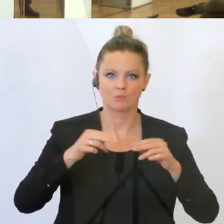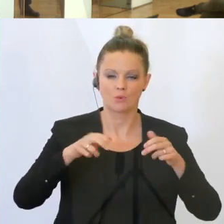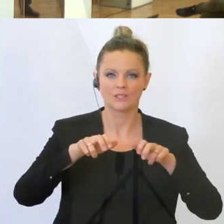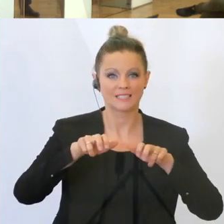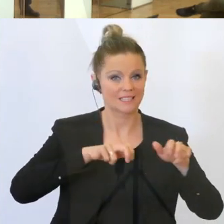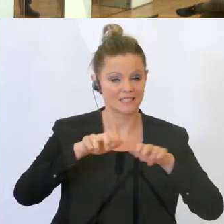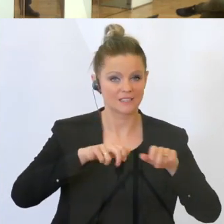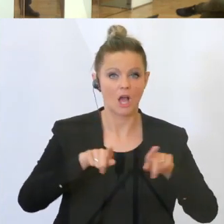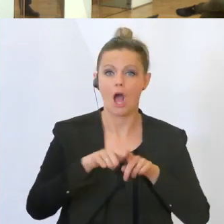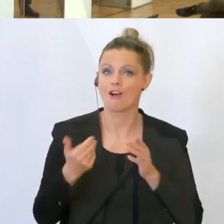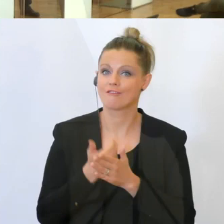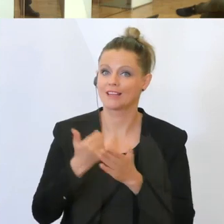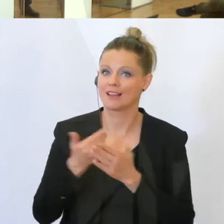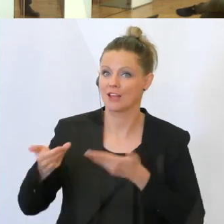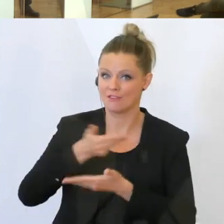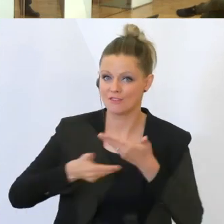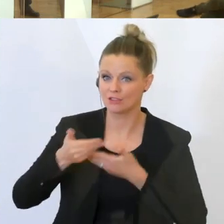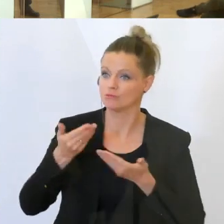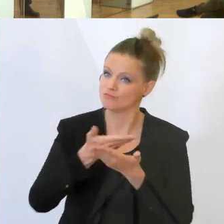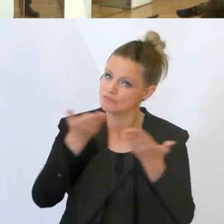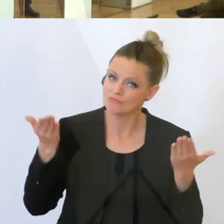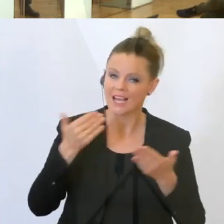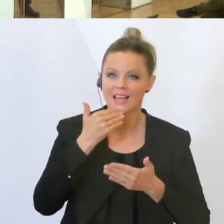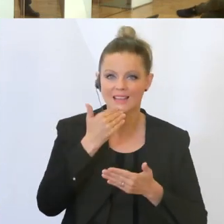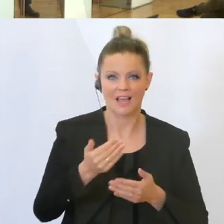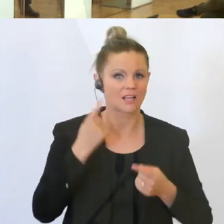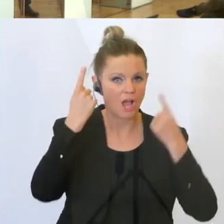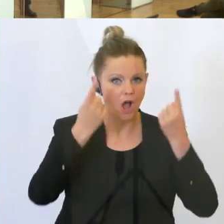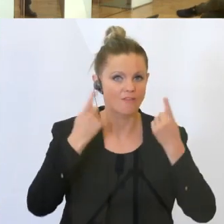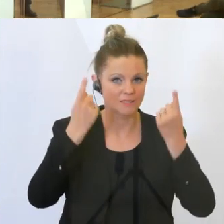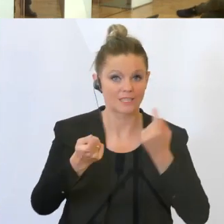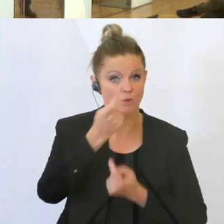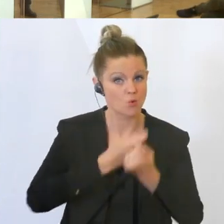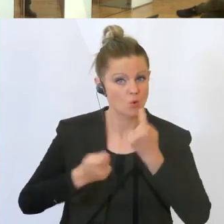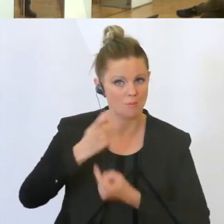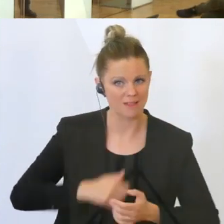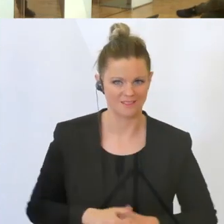an die Vertreter aus der Wirtschaft und Ihnen danke für die Aufmerksamkeit und fürs Kommen.